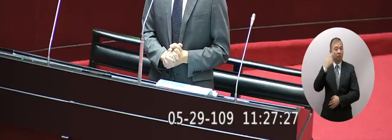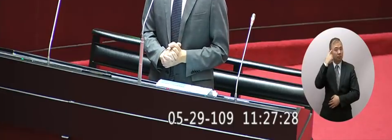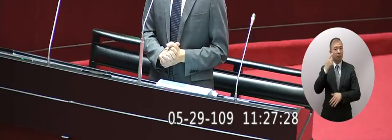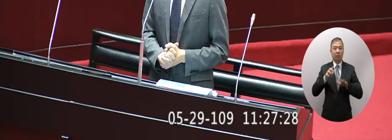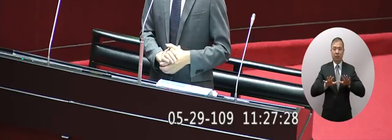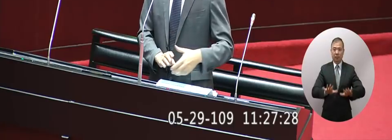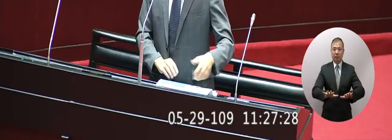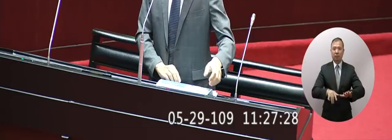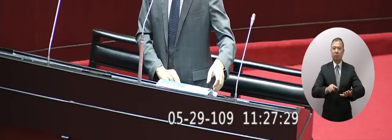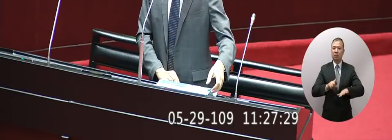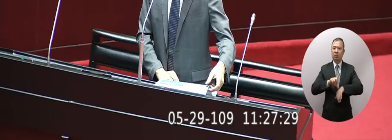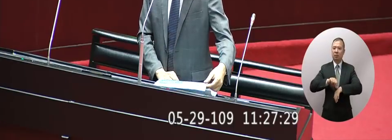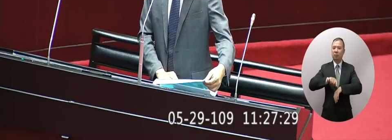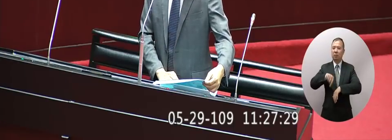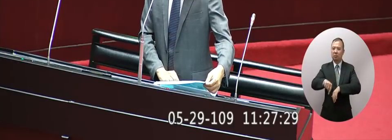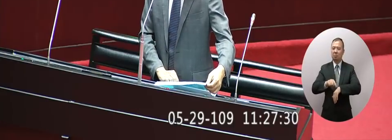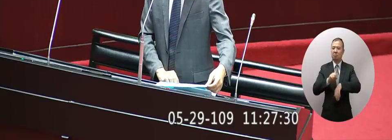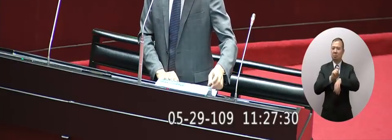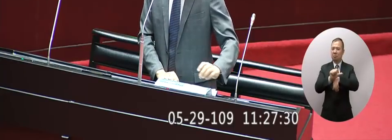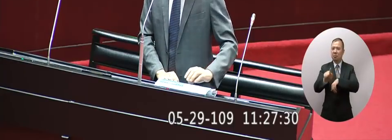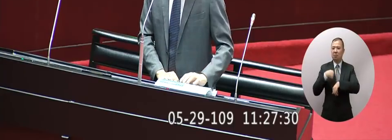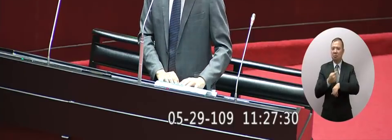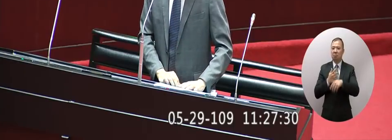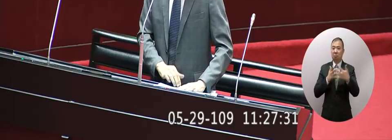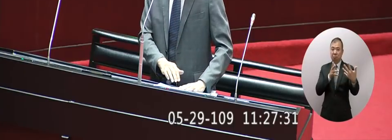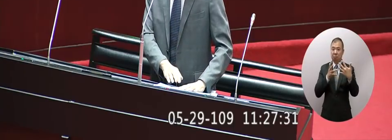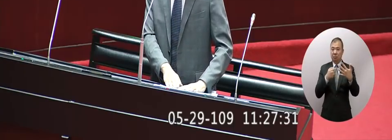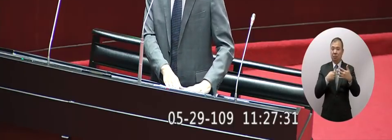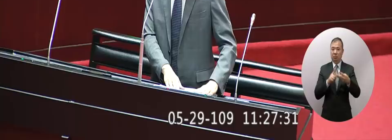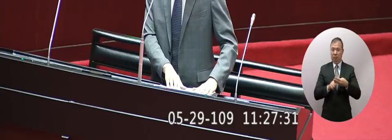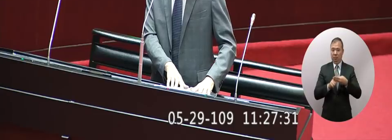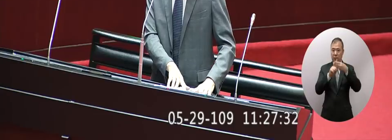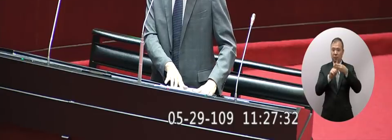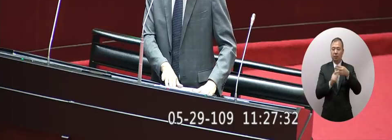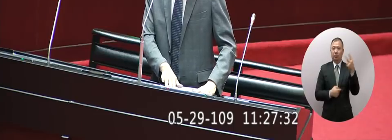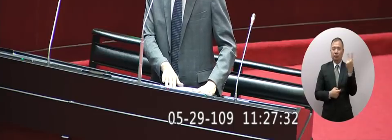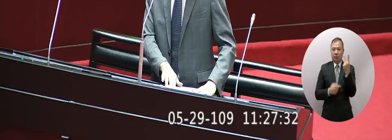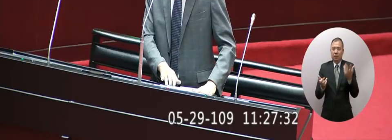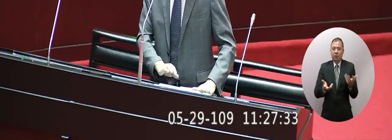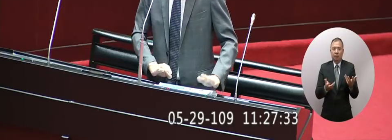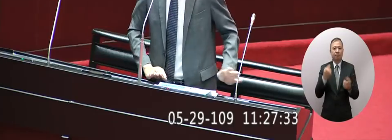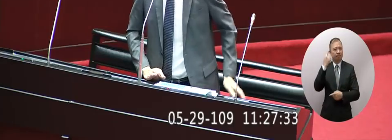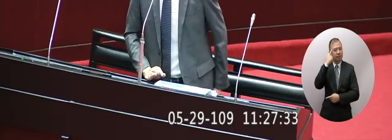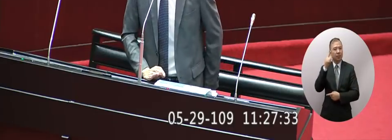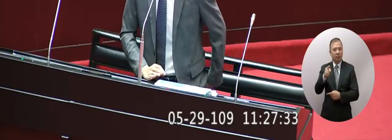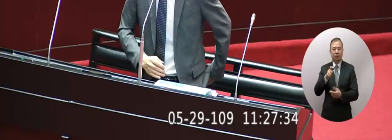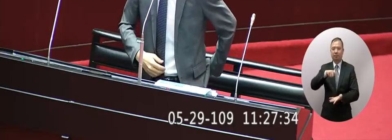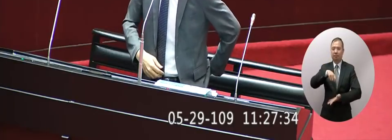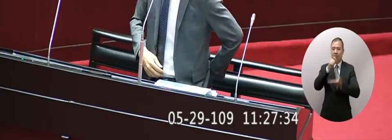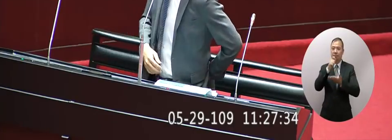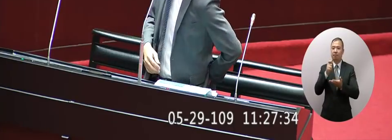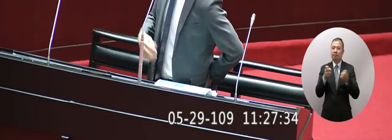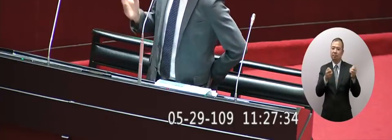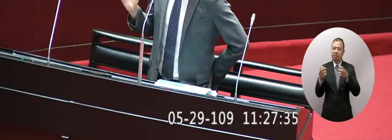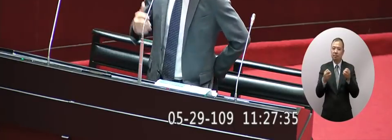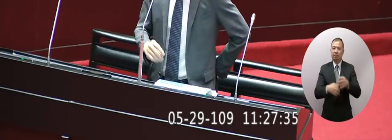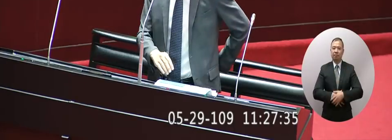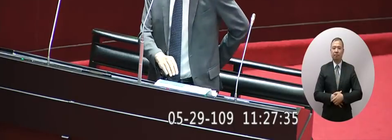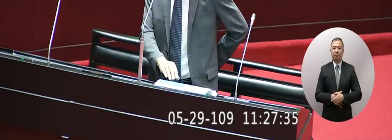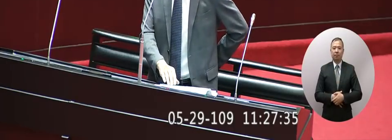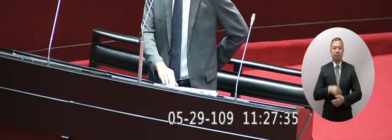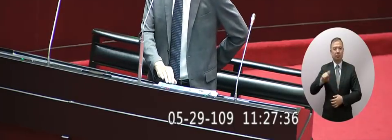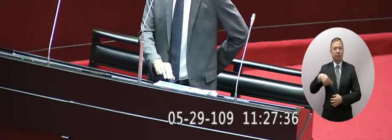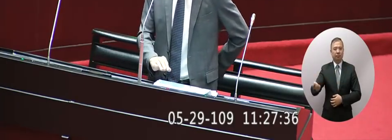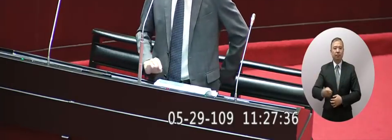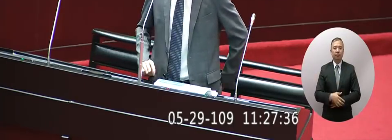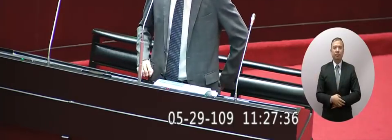大概时间不是很长哈，我这个地方主要大概有两个部分哈，要跟苏院长一起讨论哦。其实先下一页